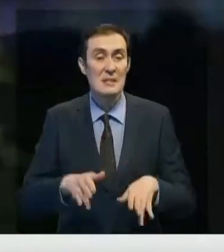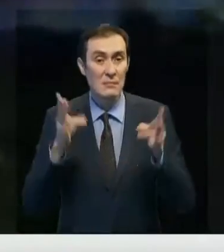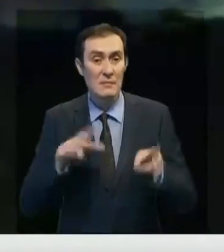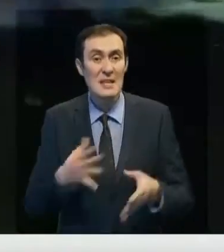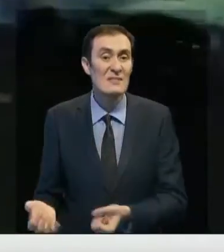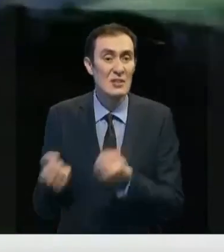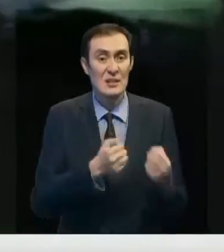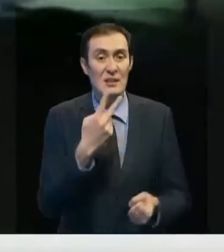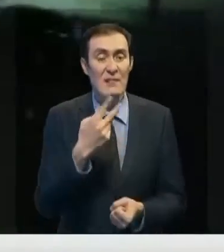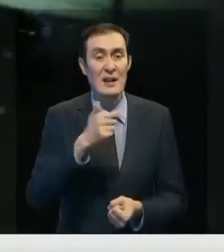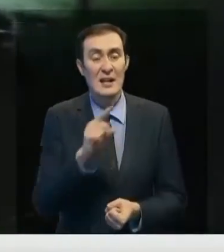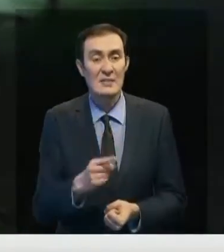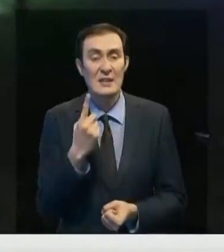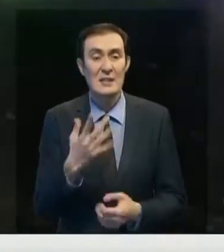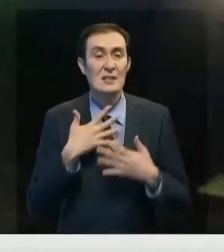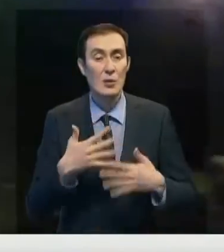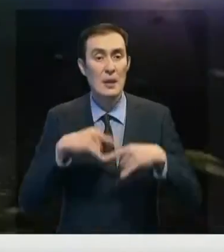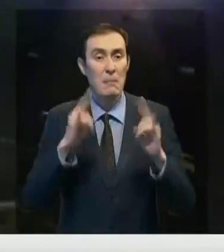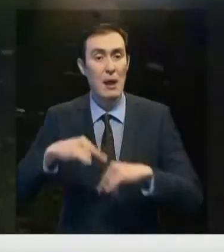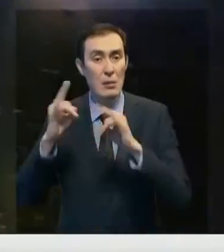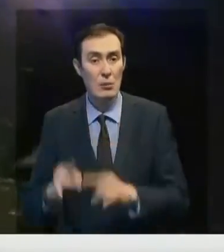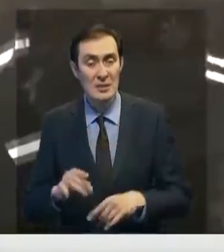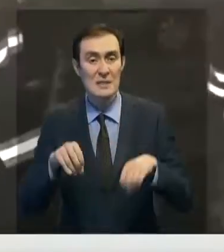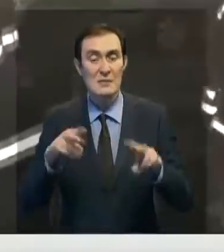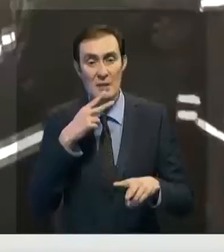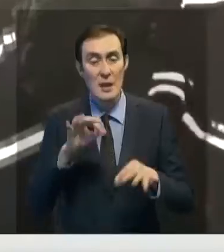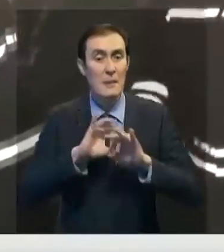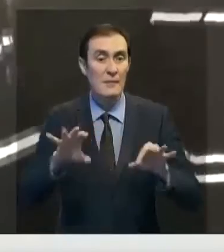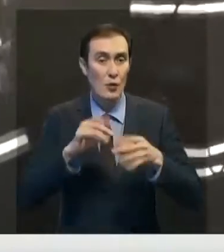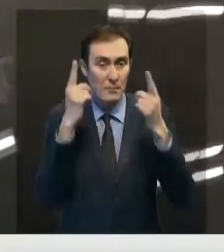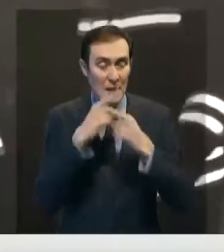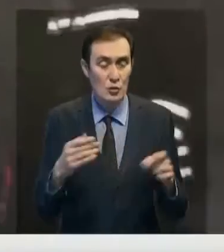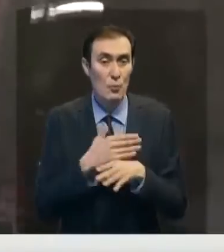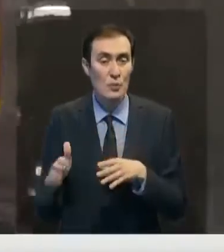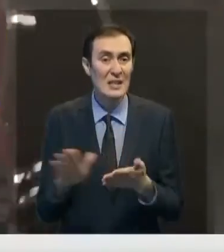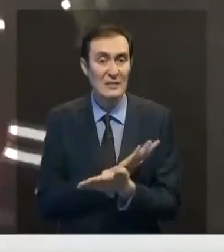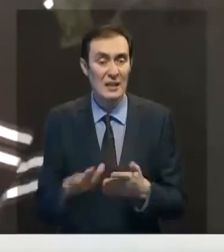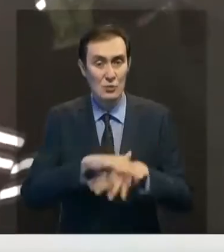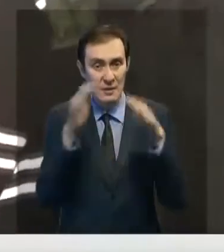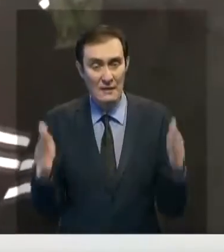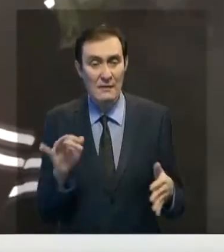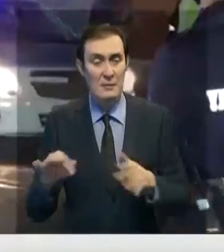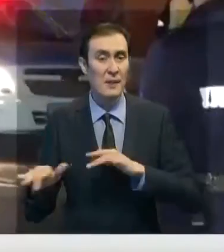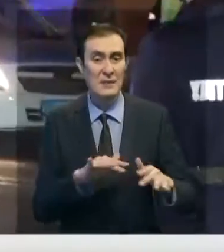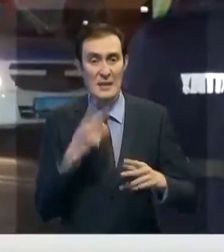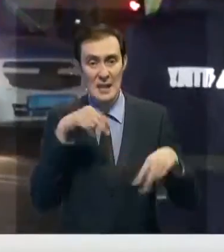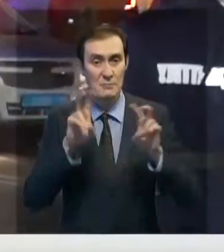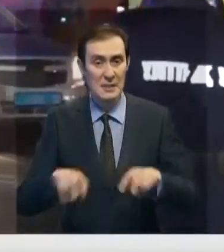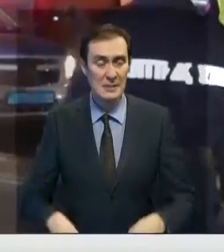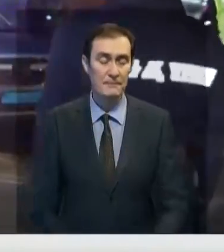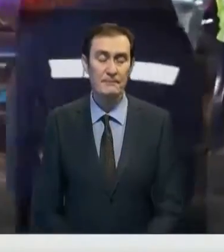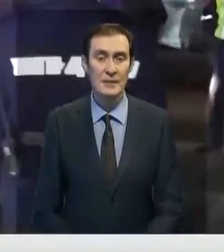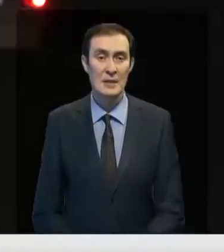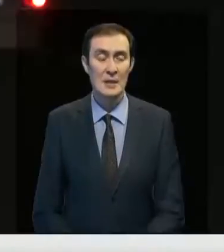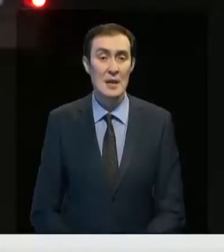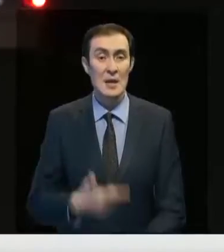были извлечены 2 газовых и 1 кислородный баллоны. Специалисты дадут подробную информацию после ликвидации завалов и проведения всех экспертиз.